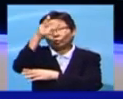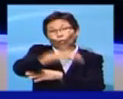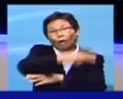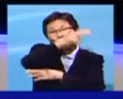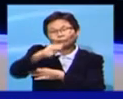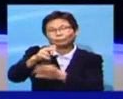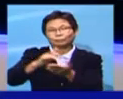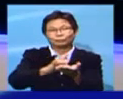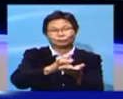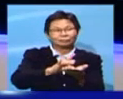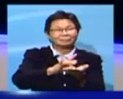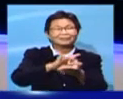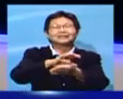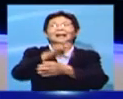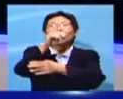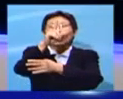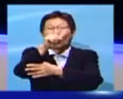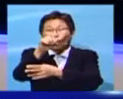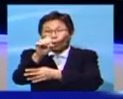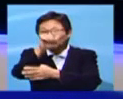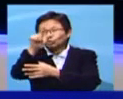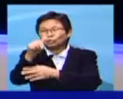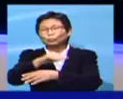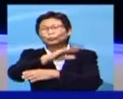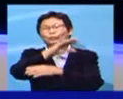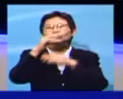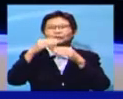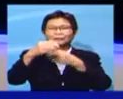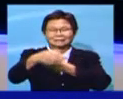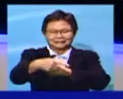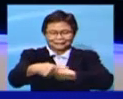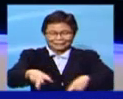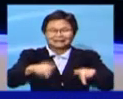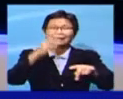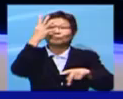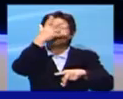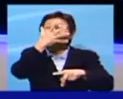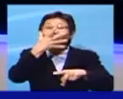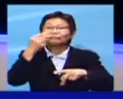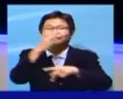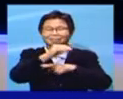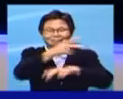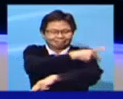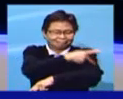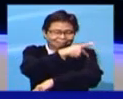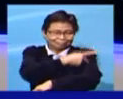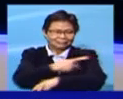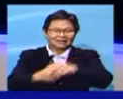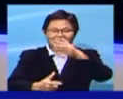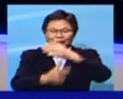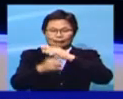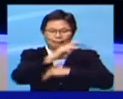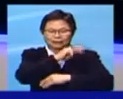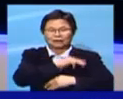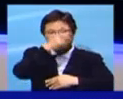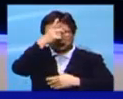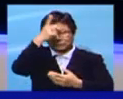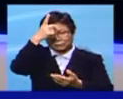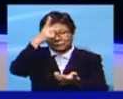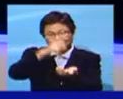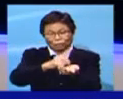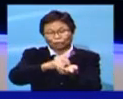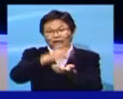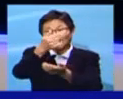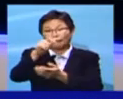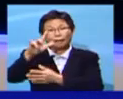rawatan terapi Ozon di semua salun kecantikan dan klinik bagaimanapun timbalan menterinya Datuk Seri Dr Hilmi Yahya berkata masih